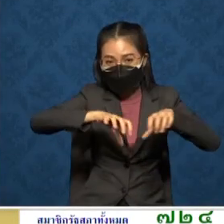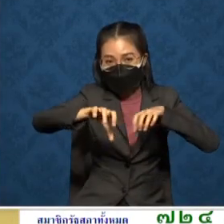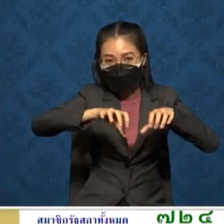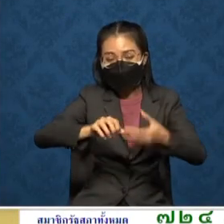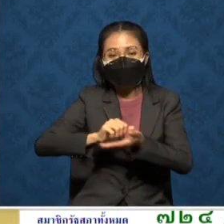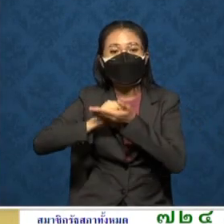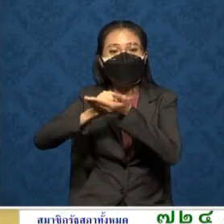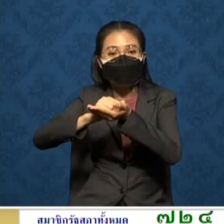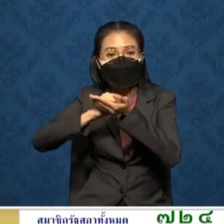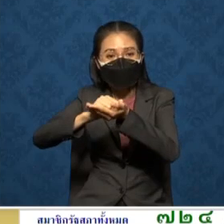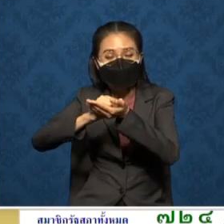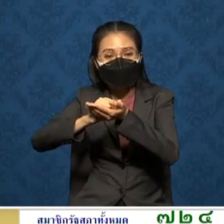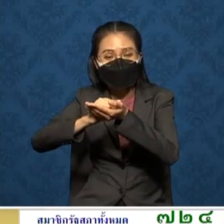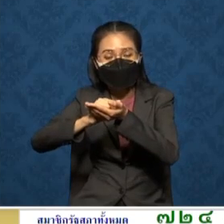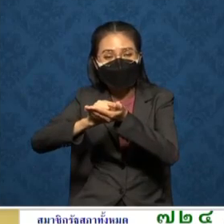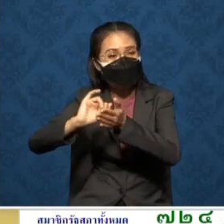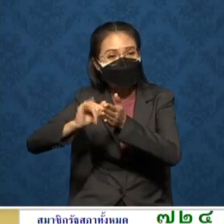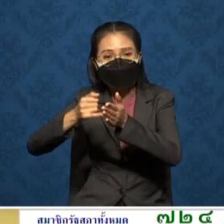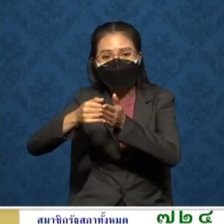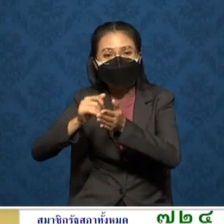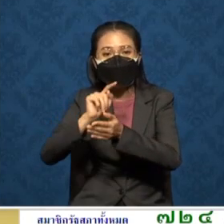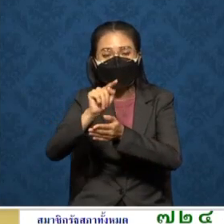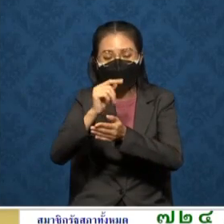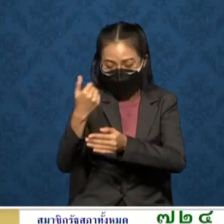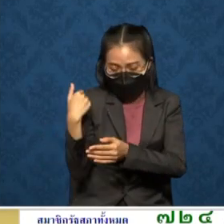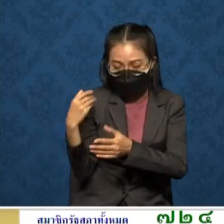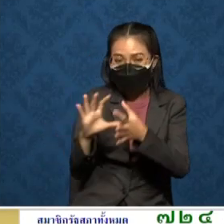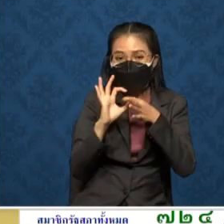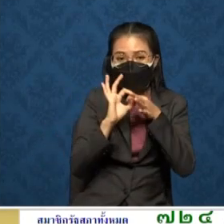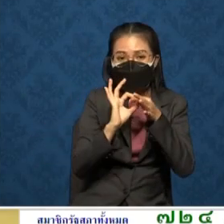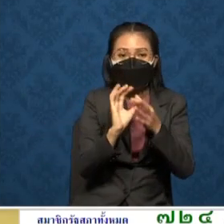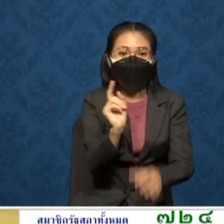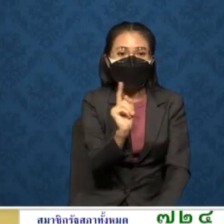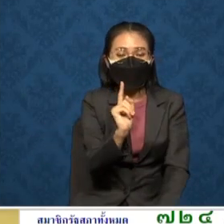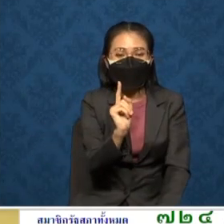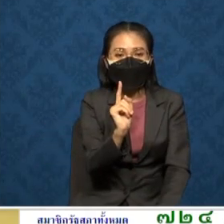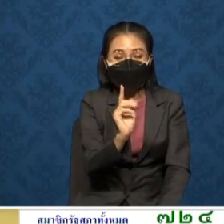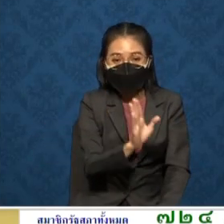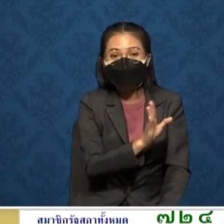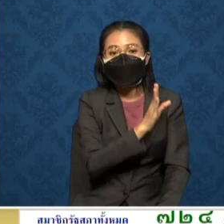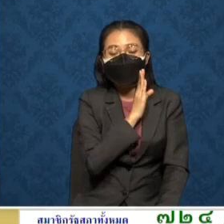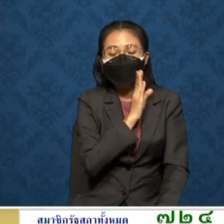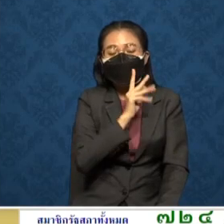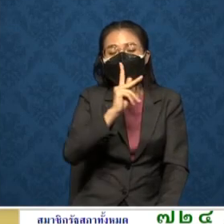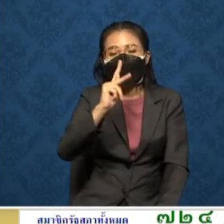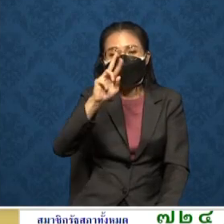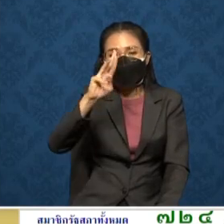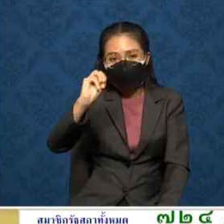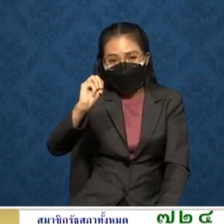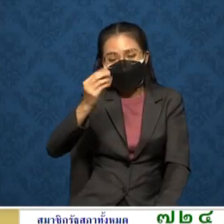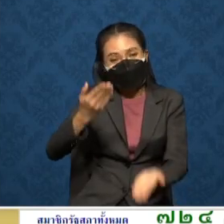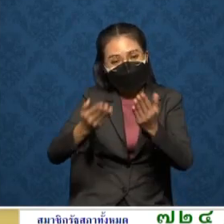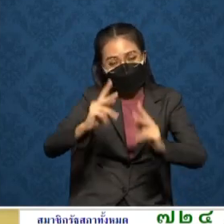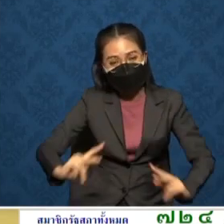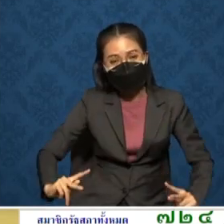กตอนนั้นก็ได้วิตกกังวลอย่างเดียวกันครับว่าที่จะให้กรมหรือกระทรวงอำนวยความสะด